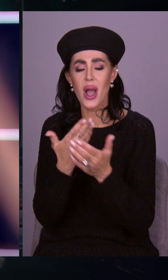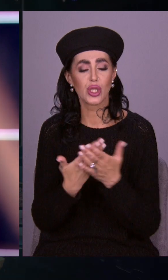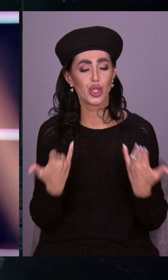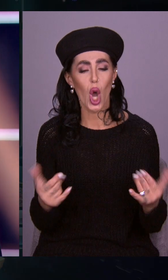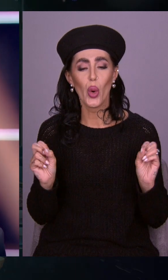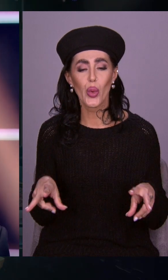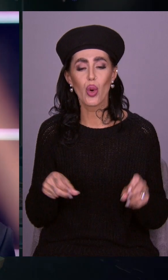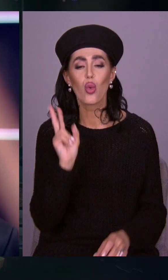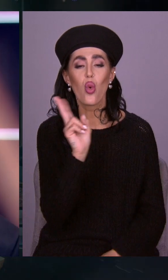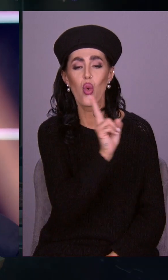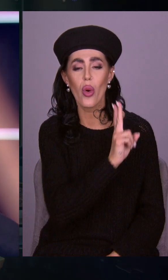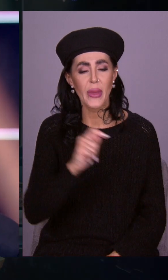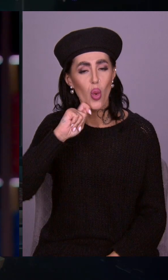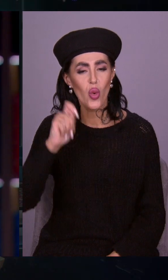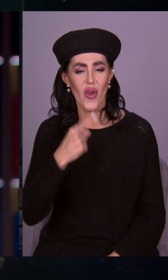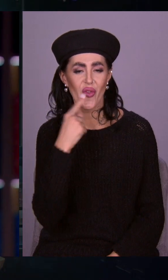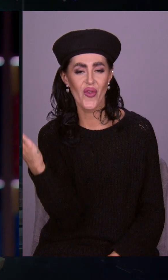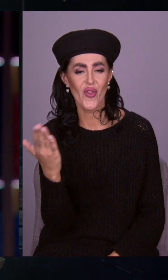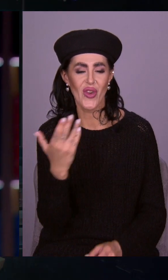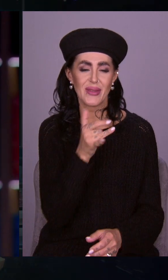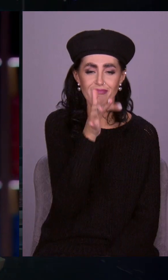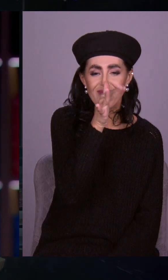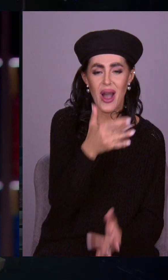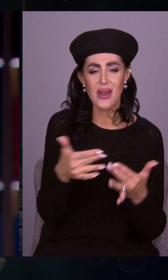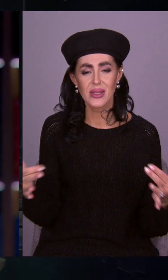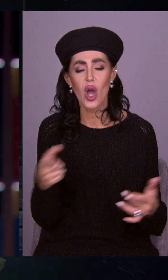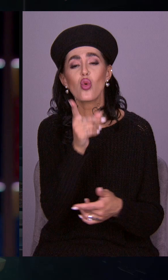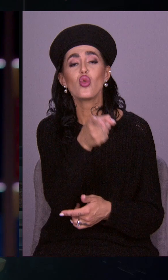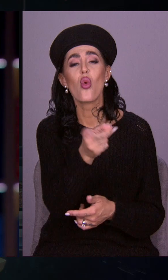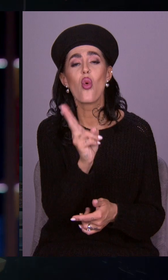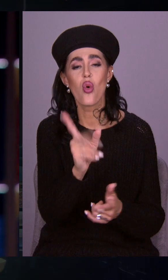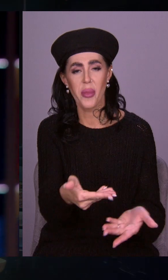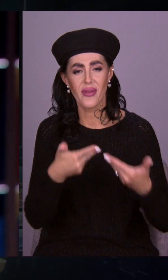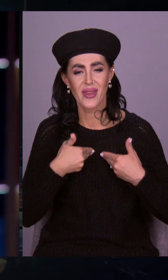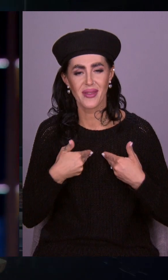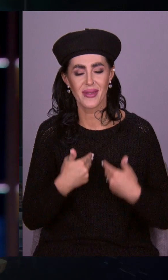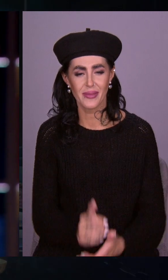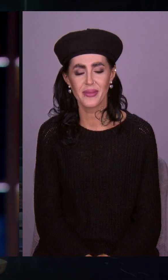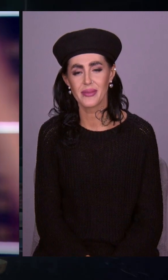українських стендаперів, таких, знаєш, яких зараз всі дивляться. Кого